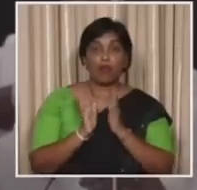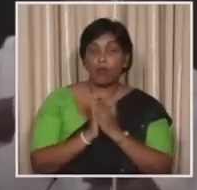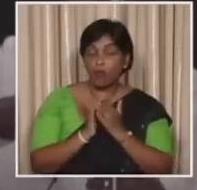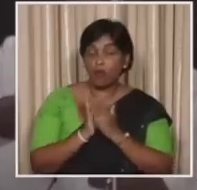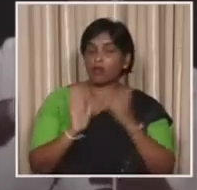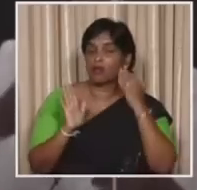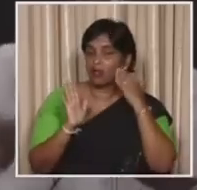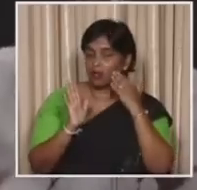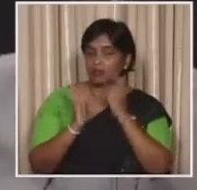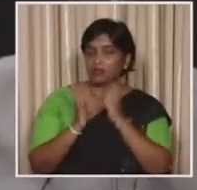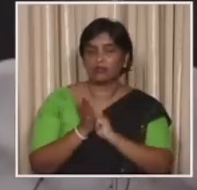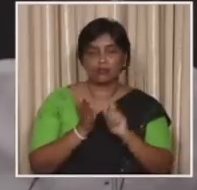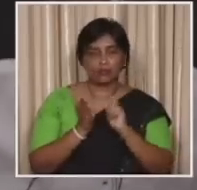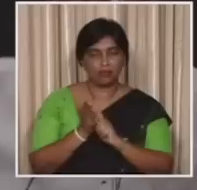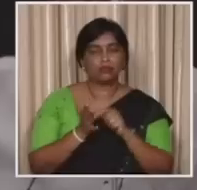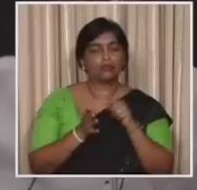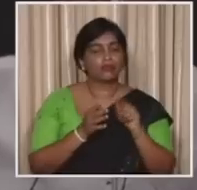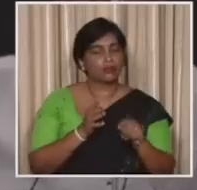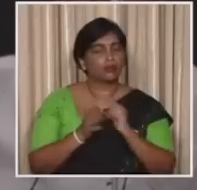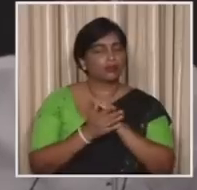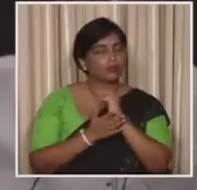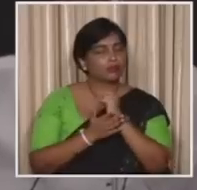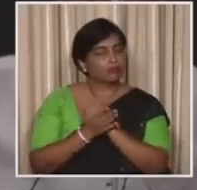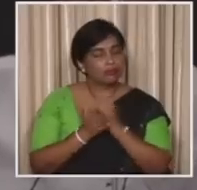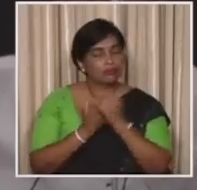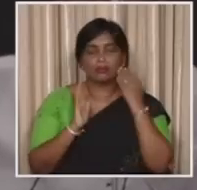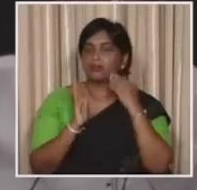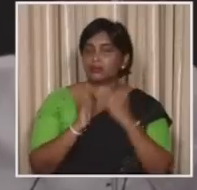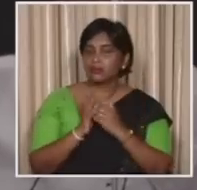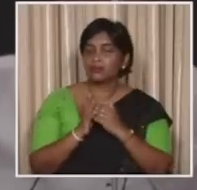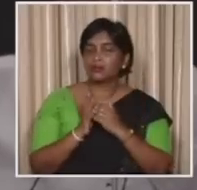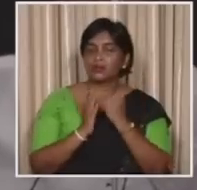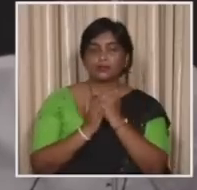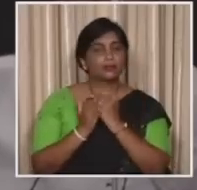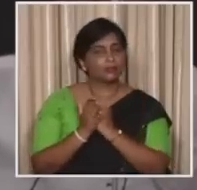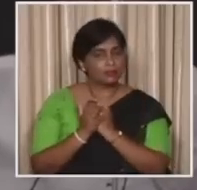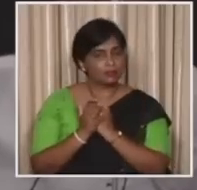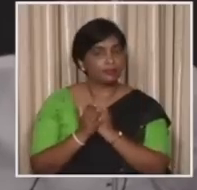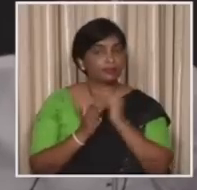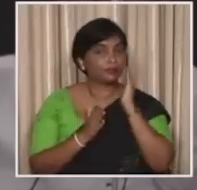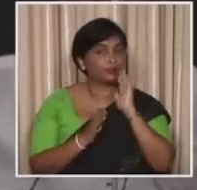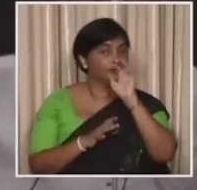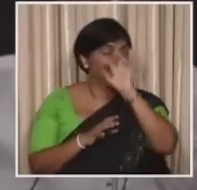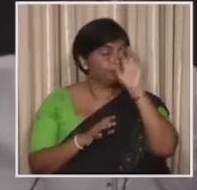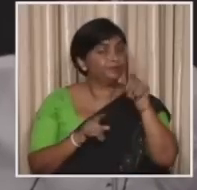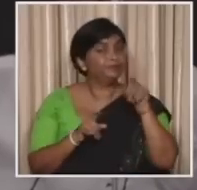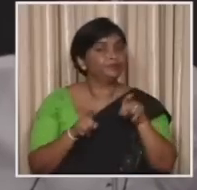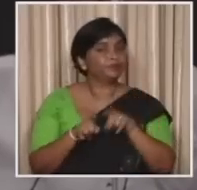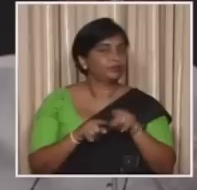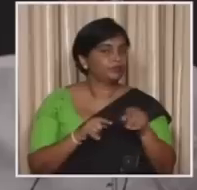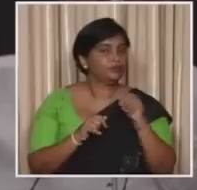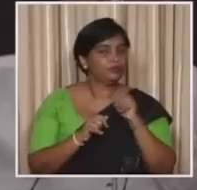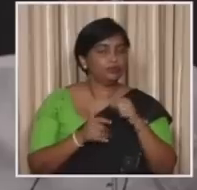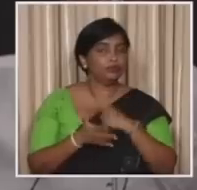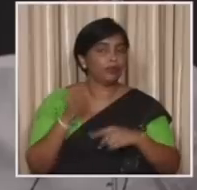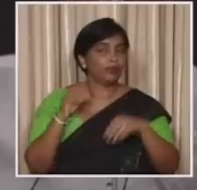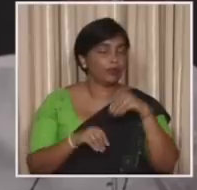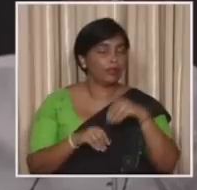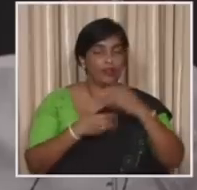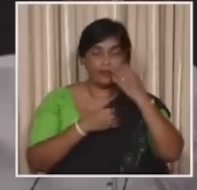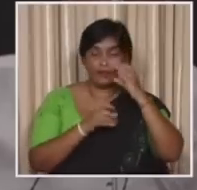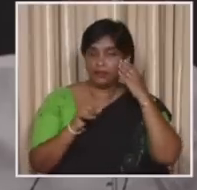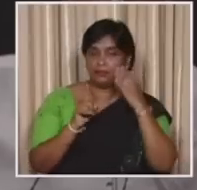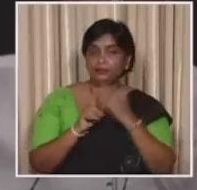පවා ලියලා තිනවා මේ සම්ප්‍රදායන් ඊළඟට ස්ටෑන්ඩින් ඕඩර්ස් විදේශ රටවල ඒවා ඒවා පවා මොකද එතුමා දේශපාලන විද්‍යාව